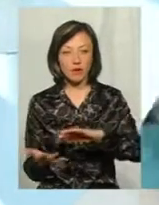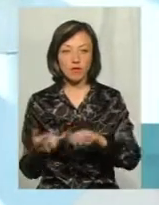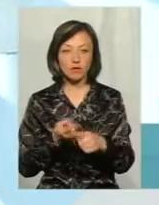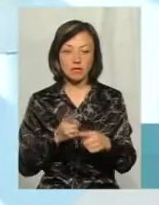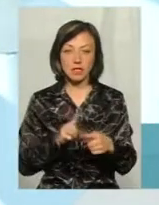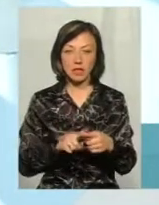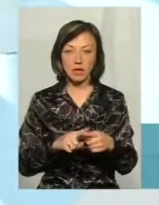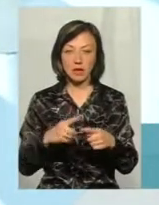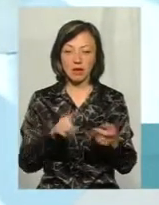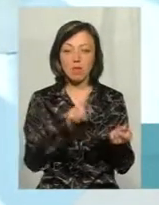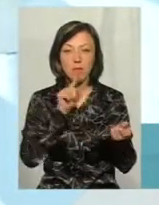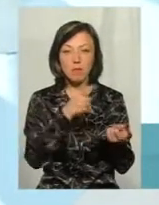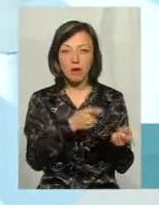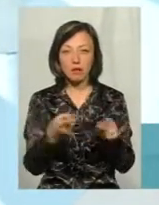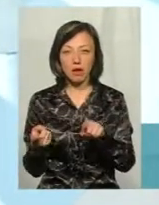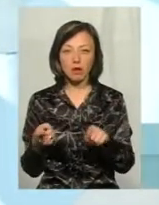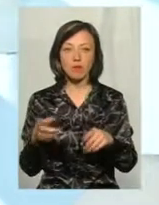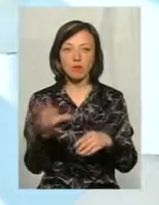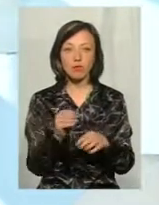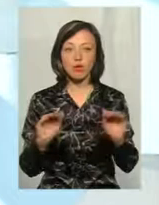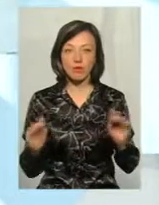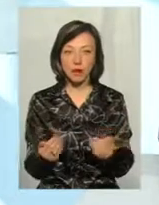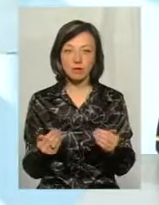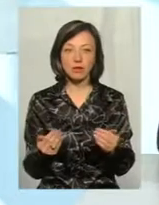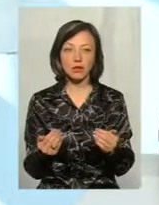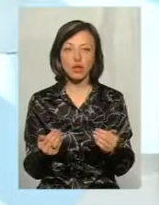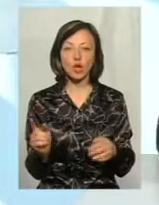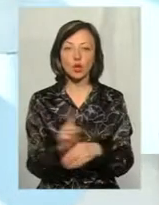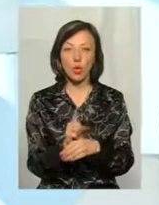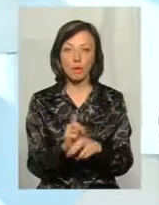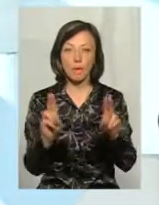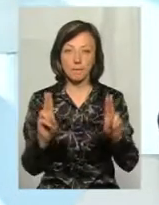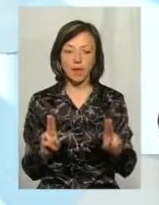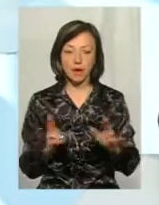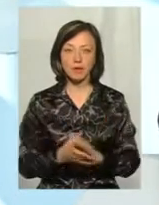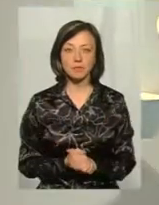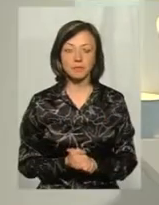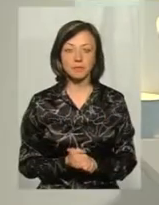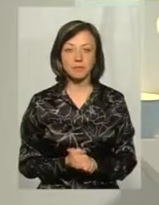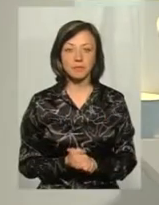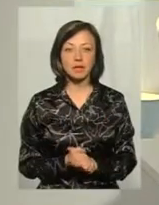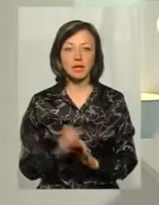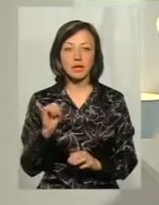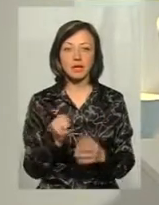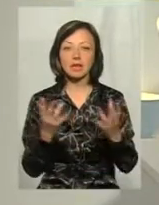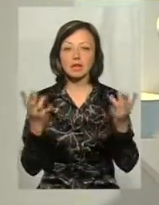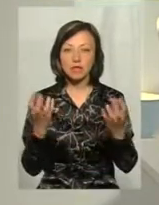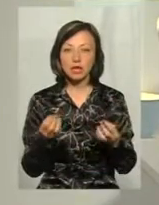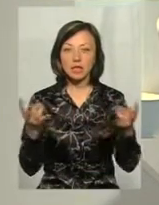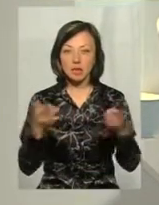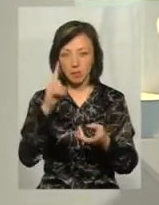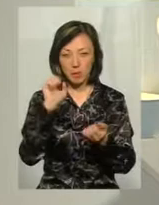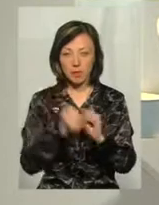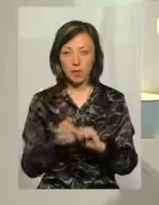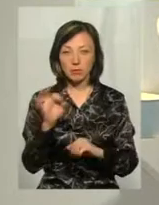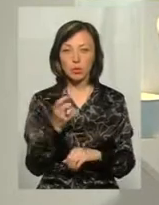мангал чи таке інше. От. Щоб все було в рамках, значить, норм і правил. Ну, і, напевно, треба ж пам'ятати